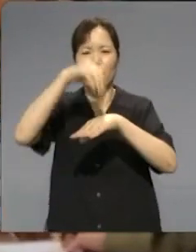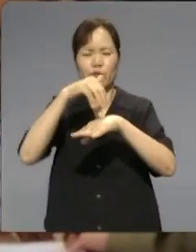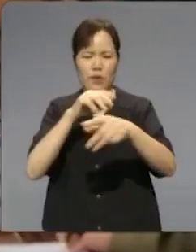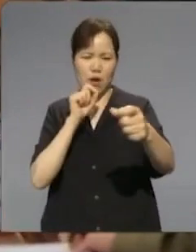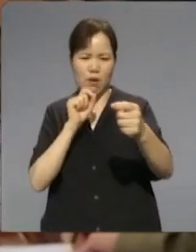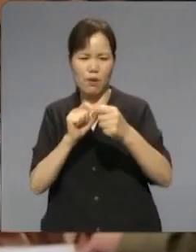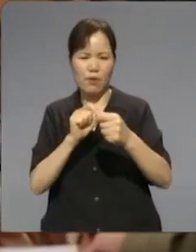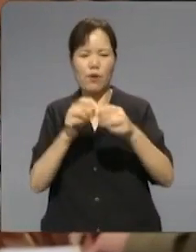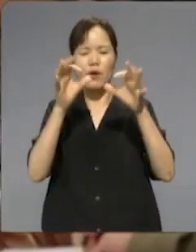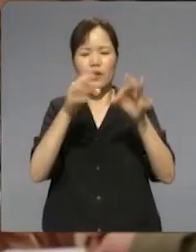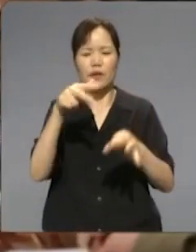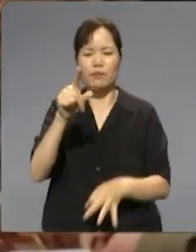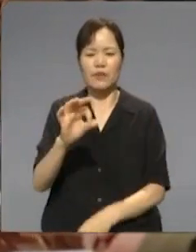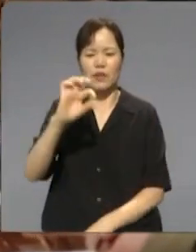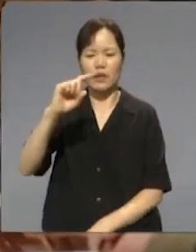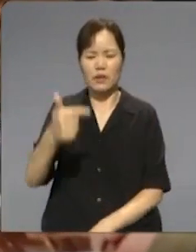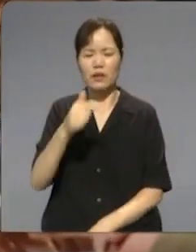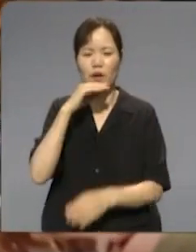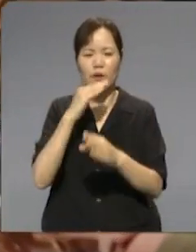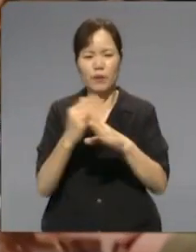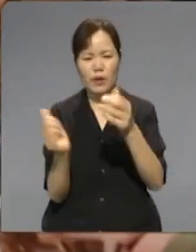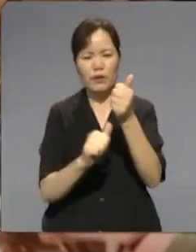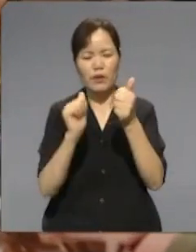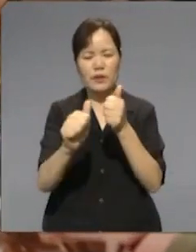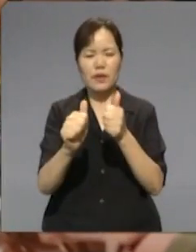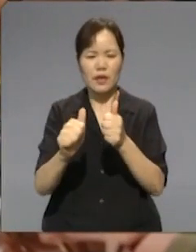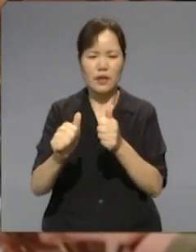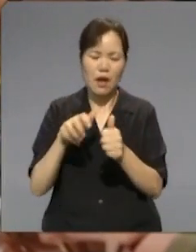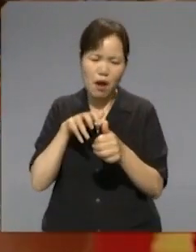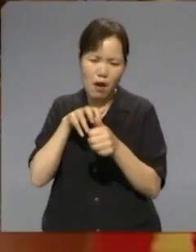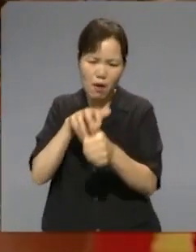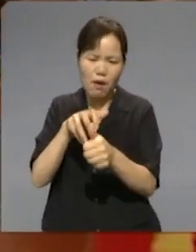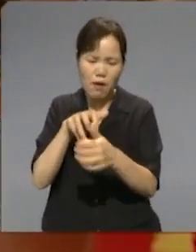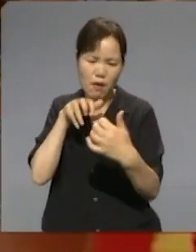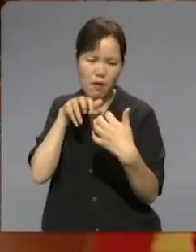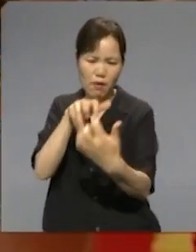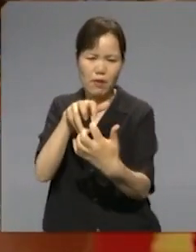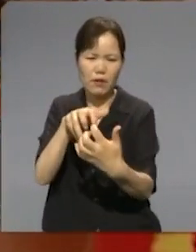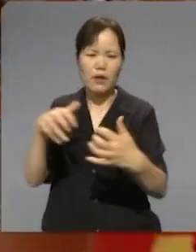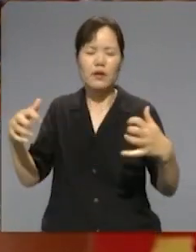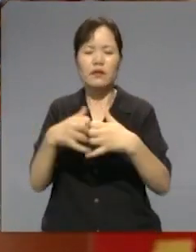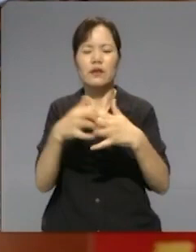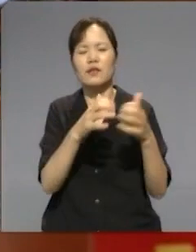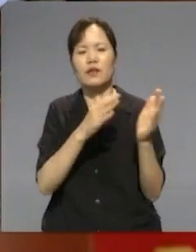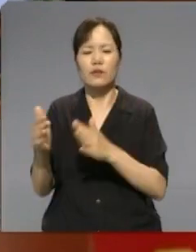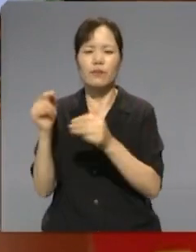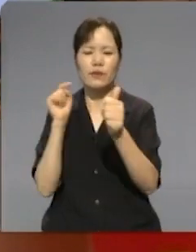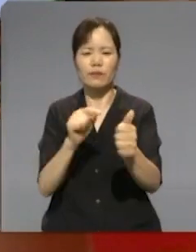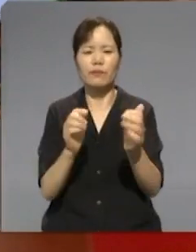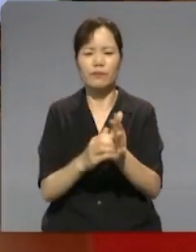앞두고 김정은 북한 국무위원장이 공세적 전쟁 준비 방침을 지시했습니다.